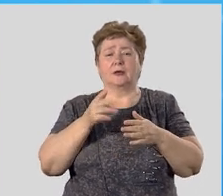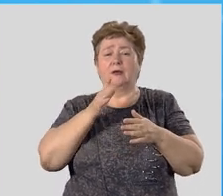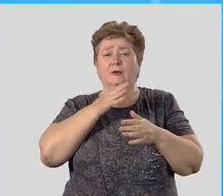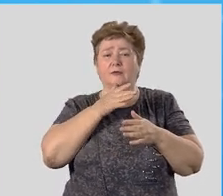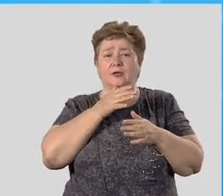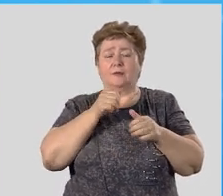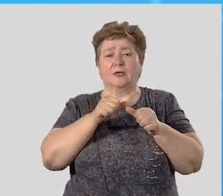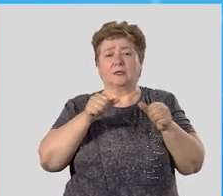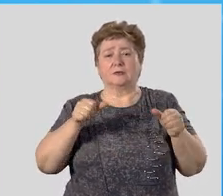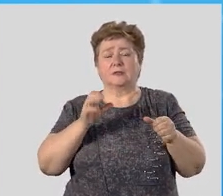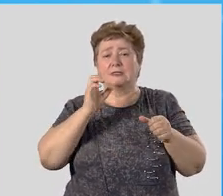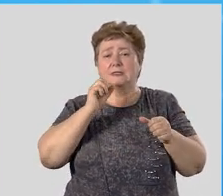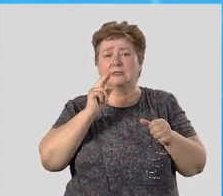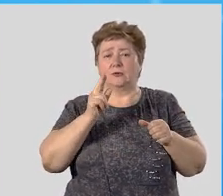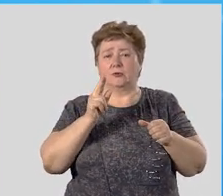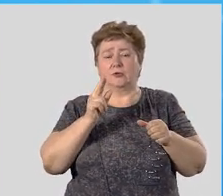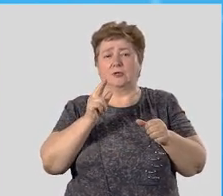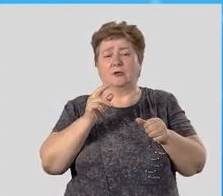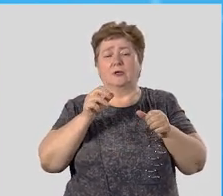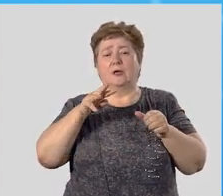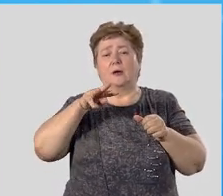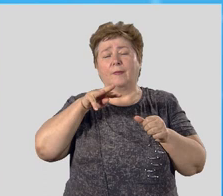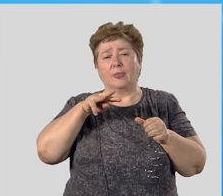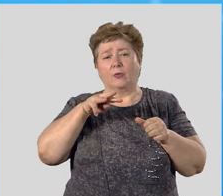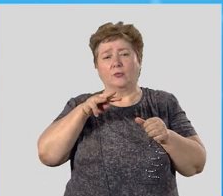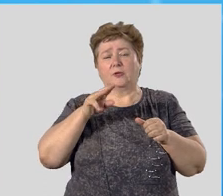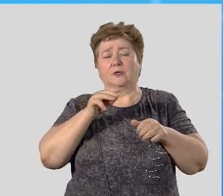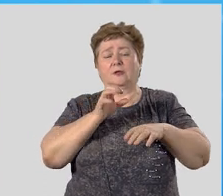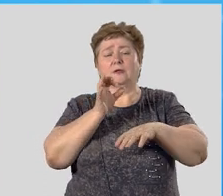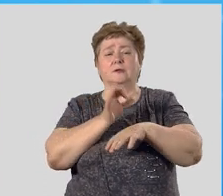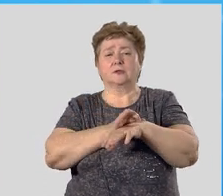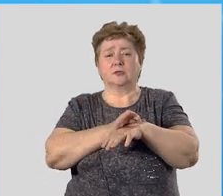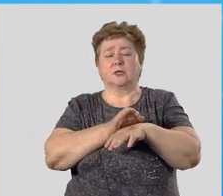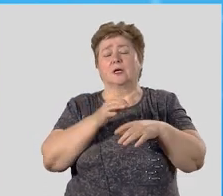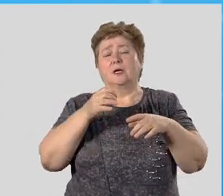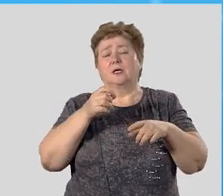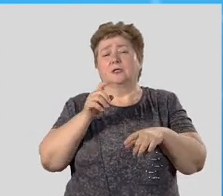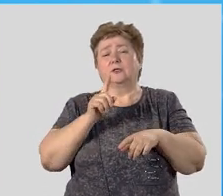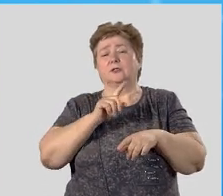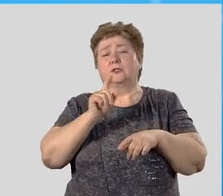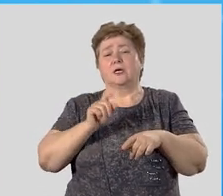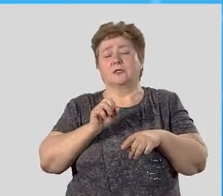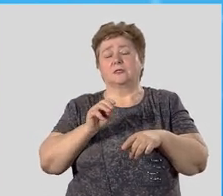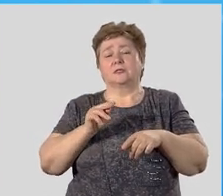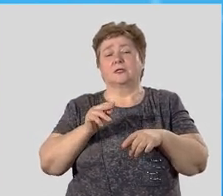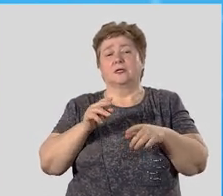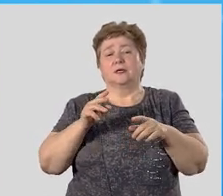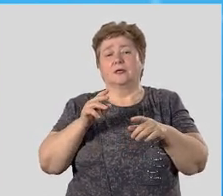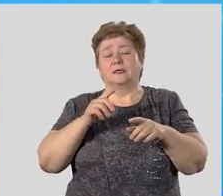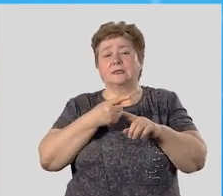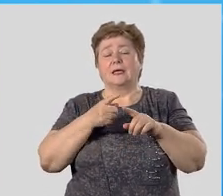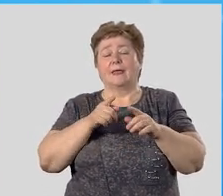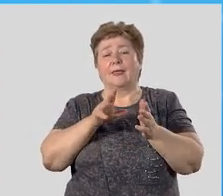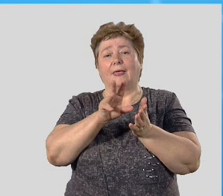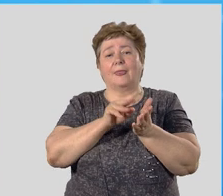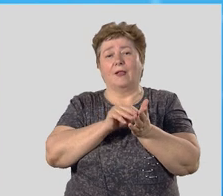Время измеряют в секундах, в минутах, в часах и так далее. За эталон